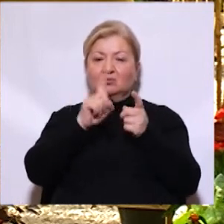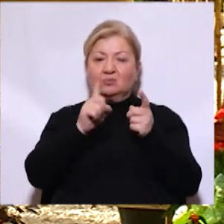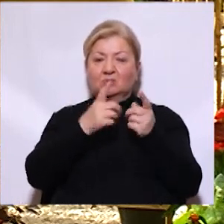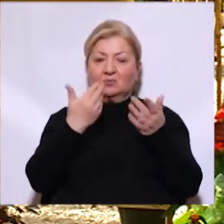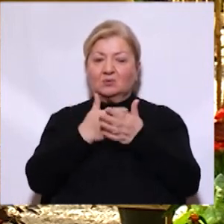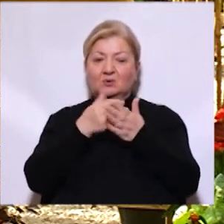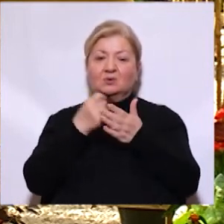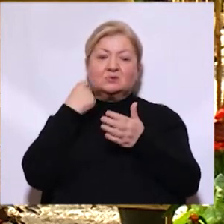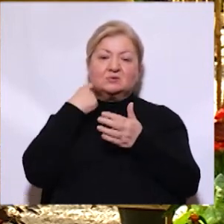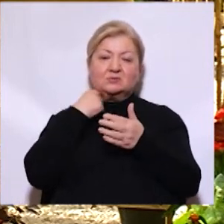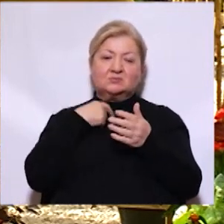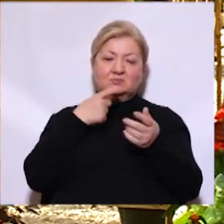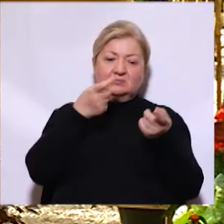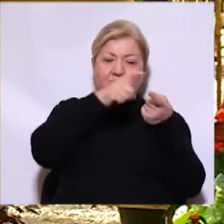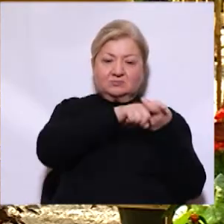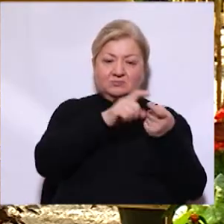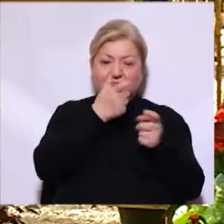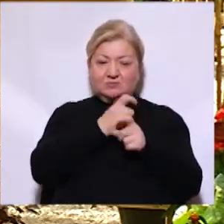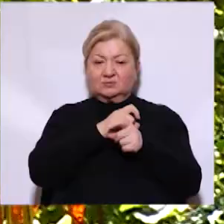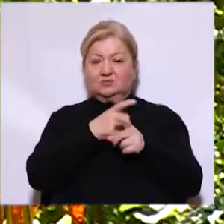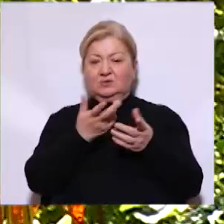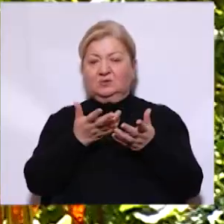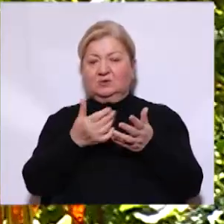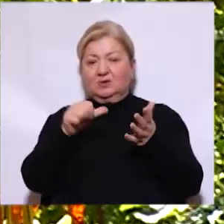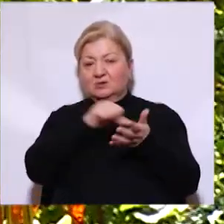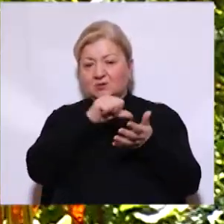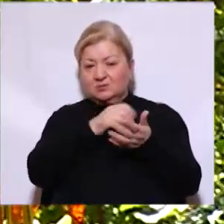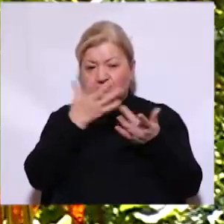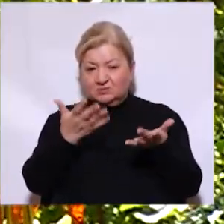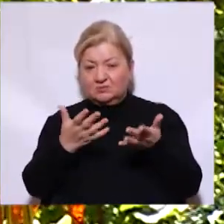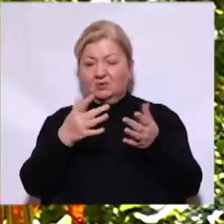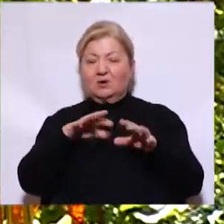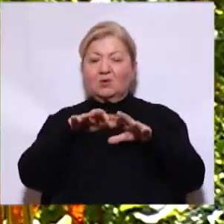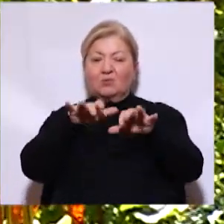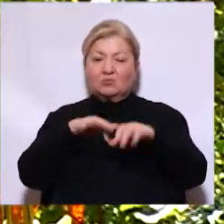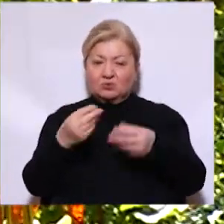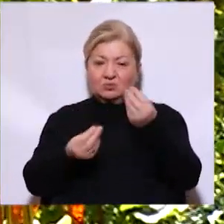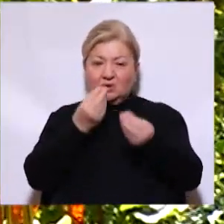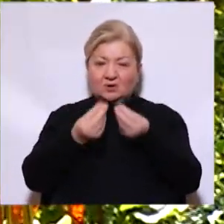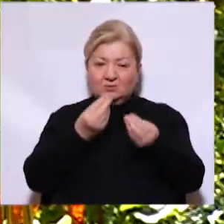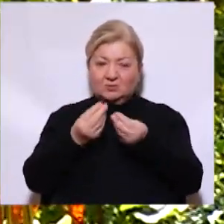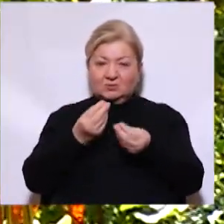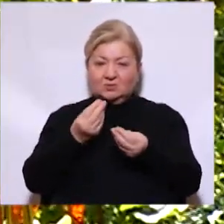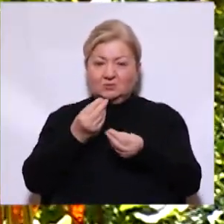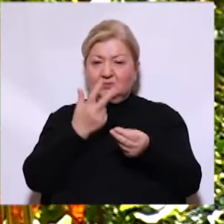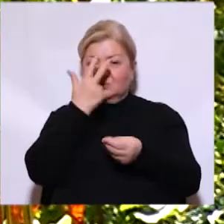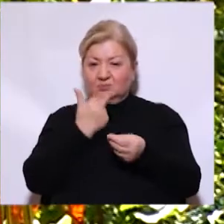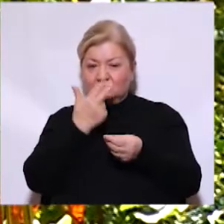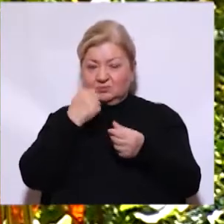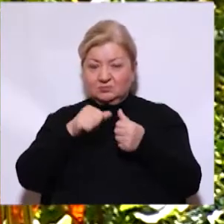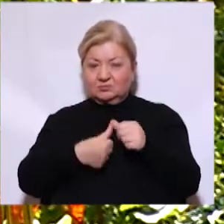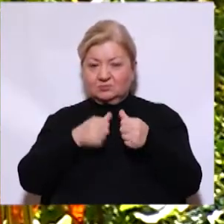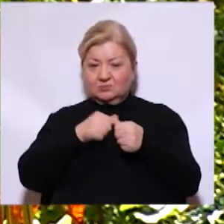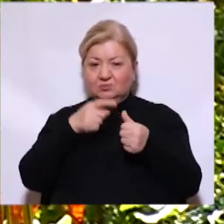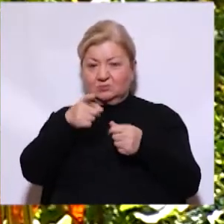მაგალითად დამოკიდებულება ალკოჰოლურ სასმელზე ან ნარკოტიკურ საშუალებებზე ან შეიძლება კომპიუტერულ თამაშებზეც, ხო? და აი